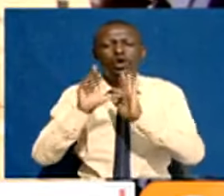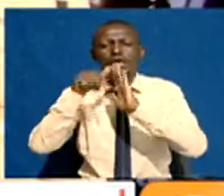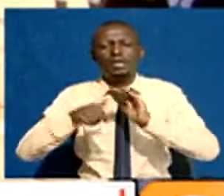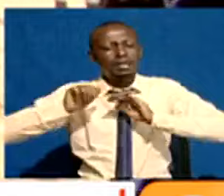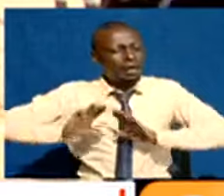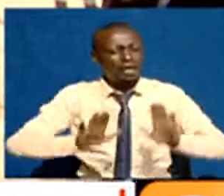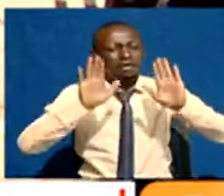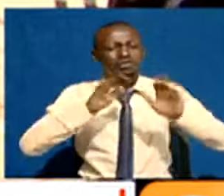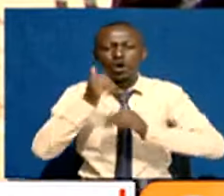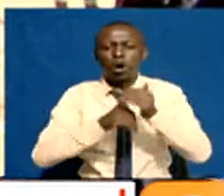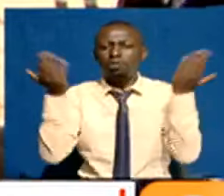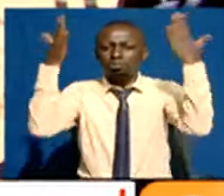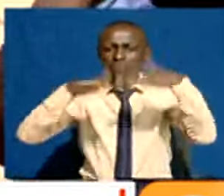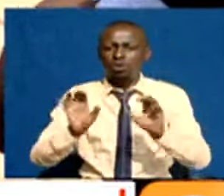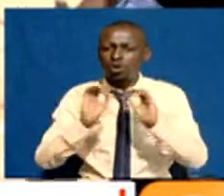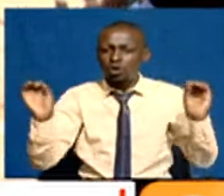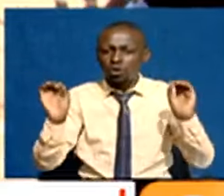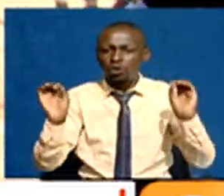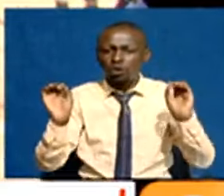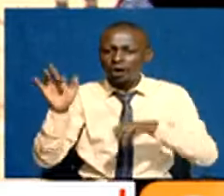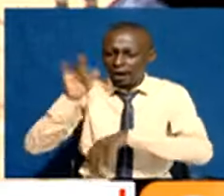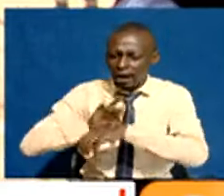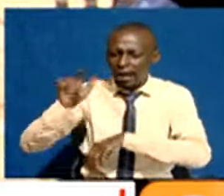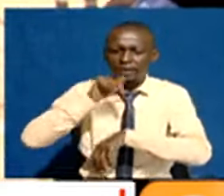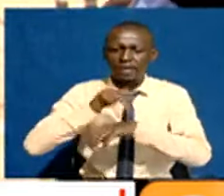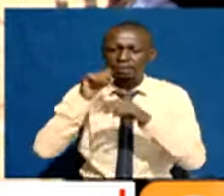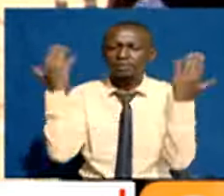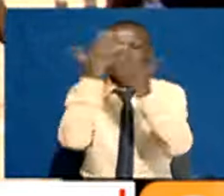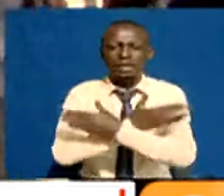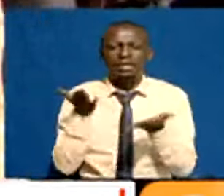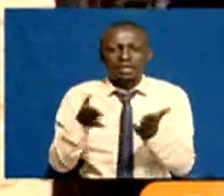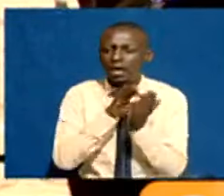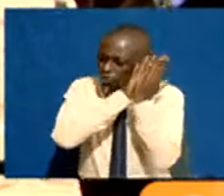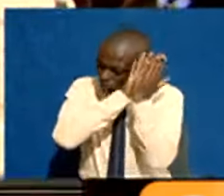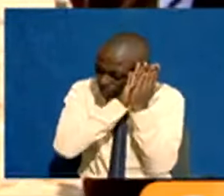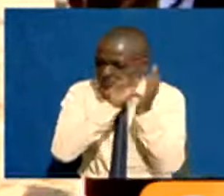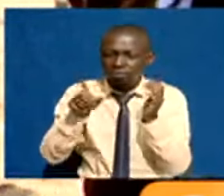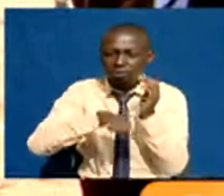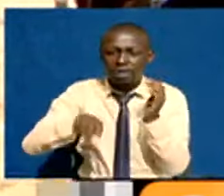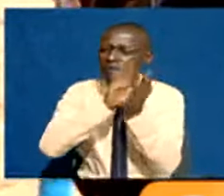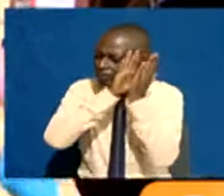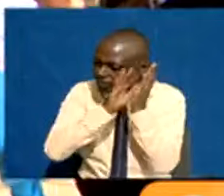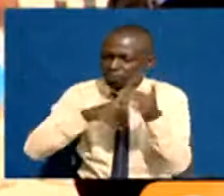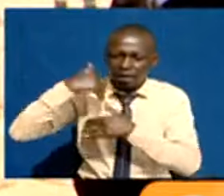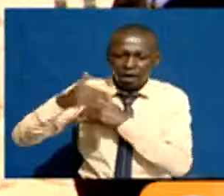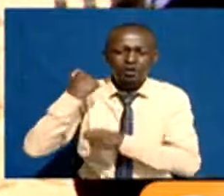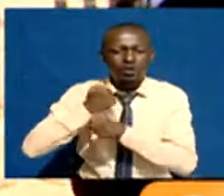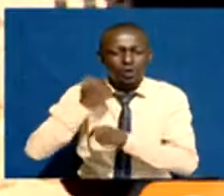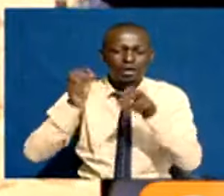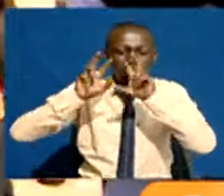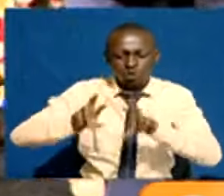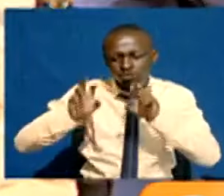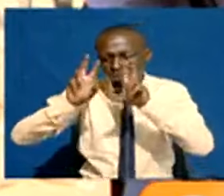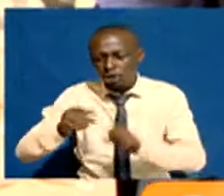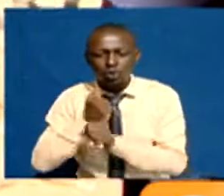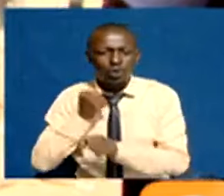bado ilikuwa mapema. Usiku sisi tulilala hapa. Jusi ya nyaya tunalala inje, tunamura inje, sawa. Lazima tupige